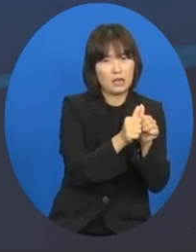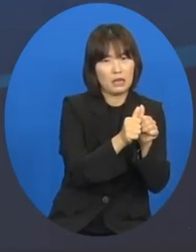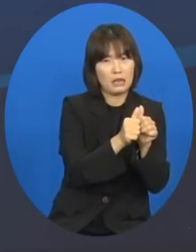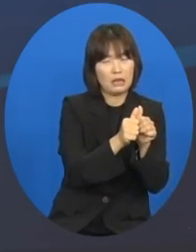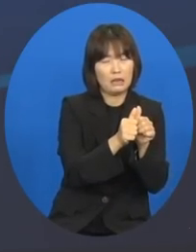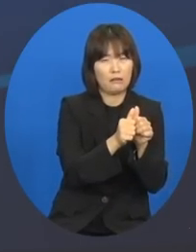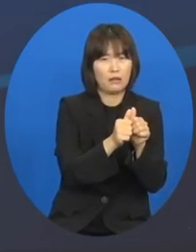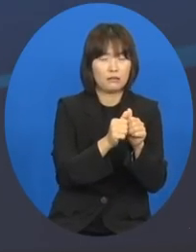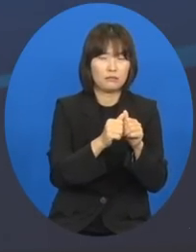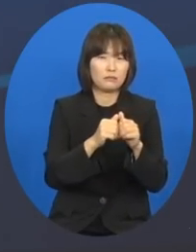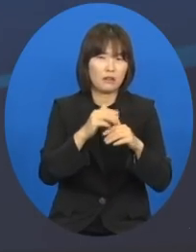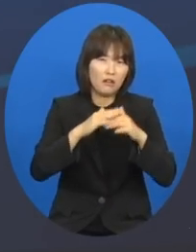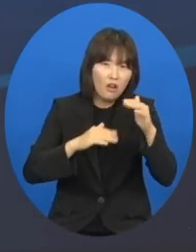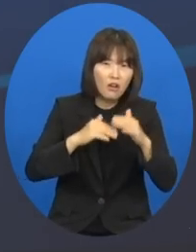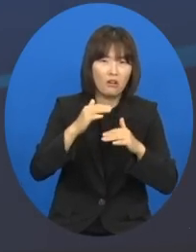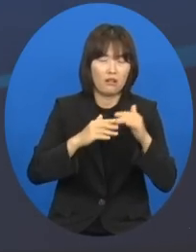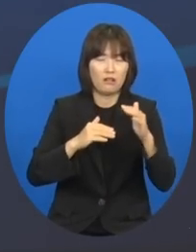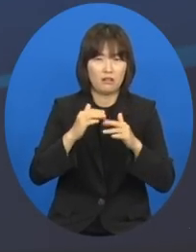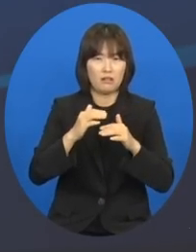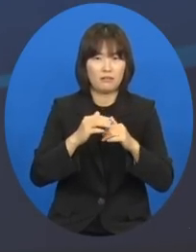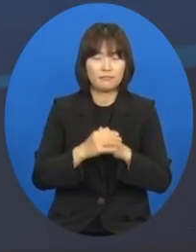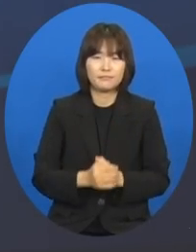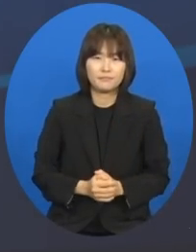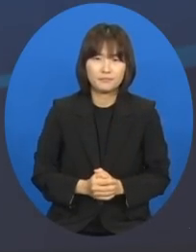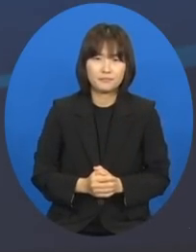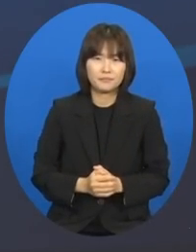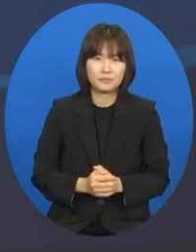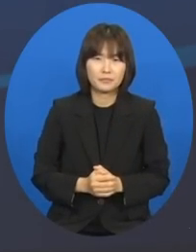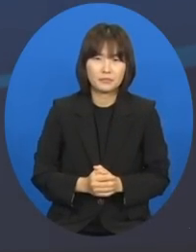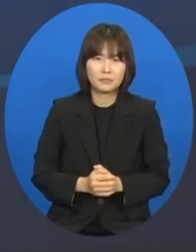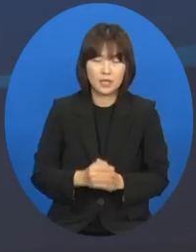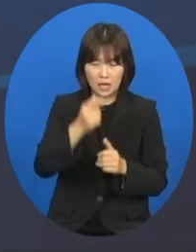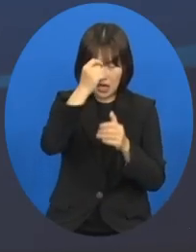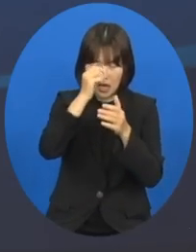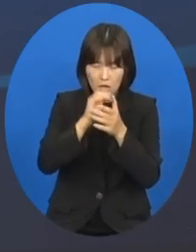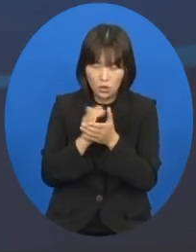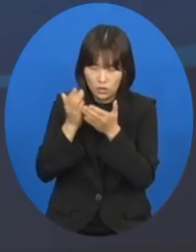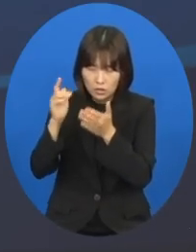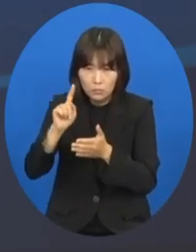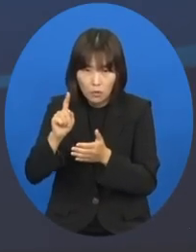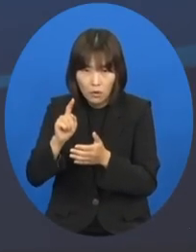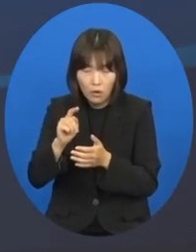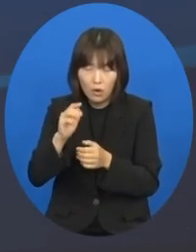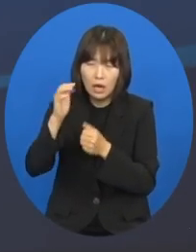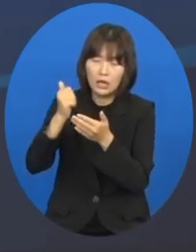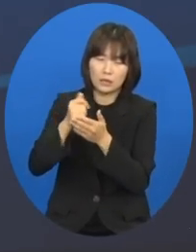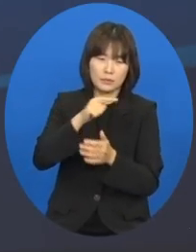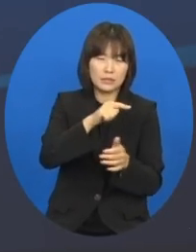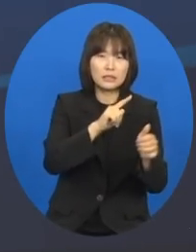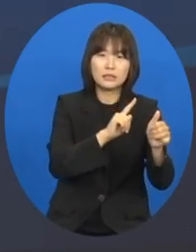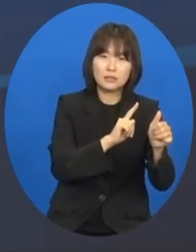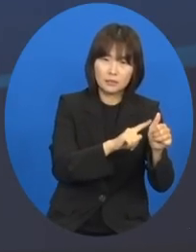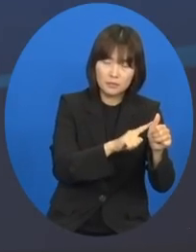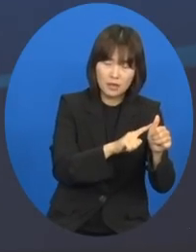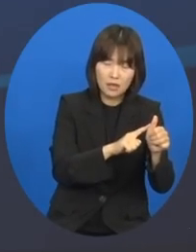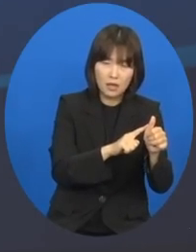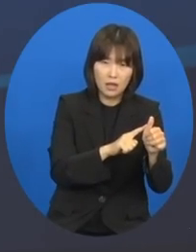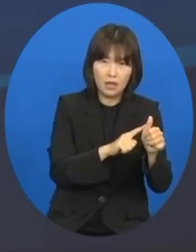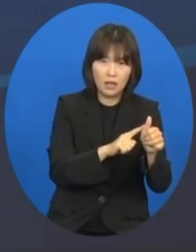고민하고 갈등 하다가 하나님 앞에 기도했어요 하나님 그래도이 남자가 결혼해서 교회는 나오게 해 주십시오 제가